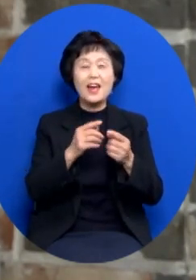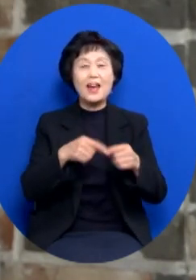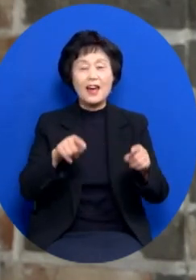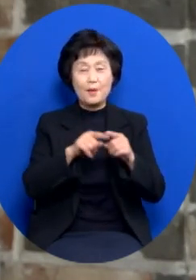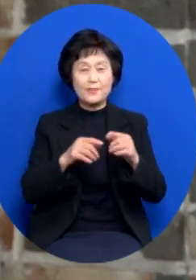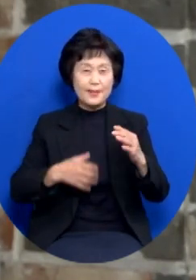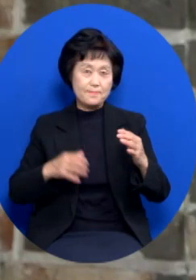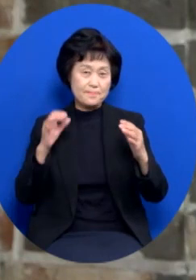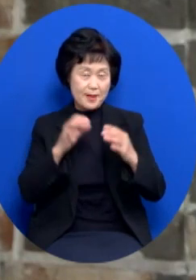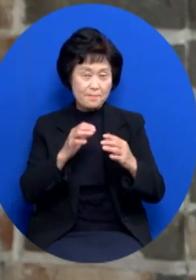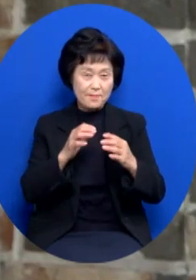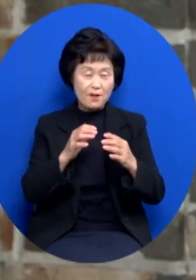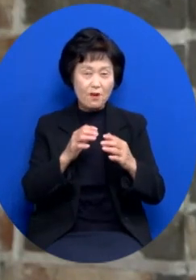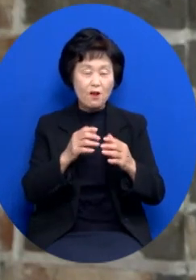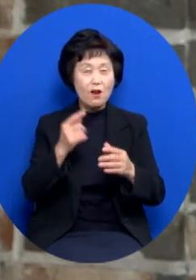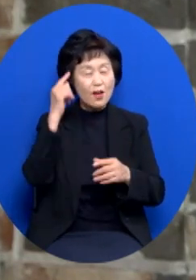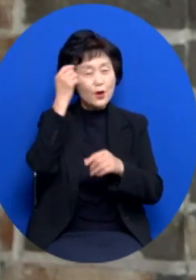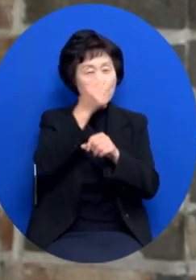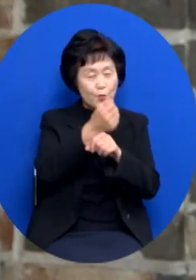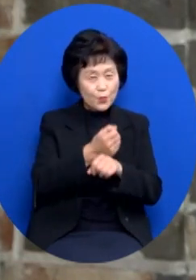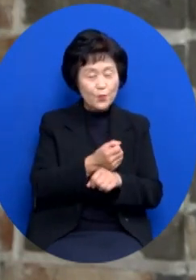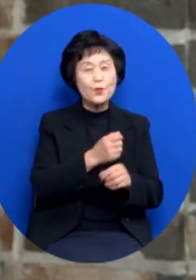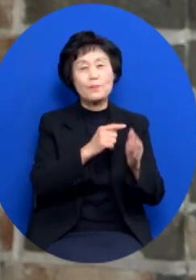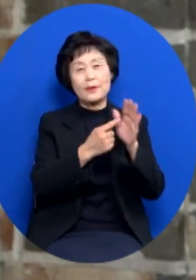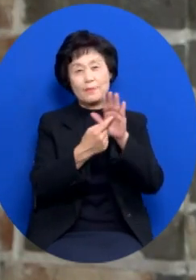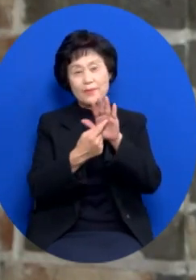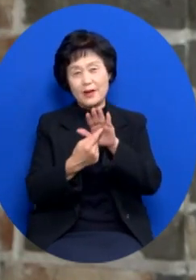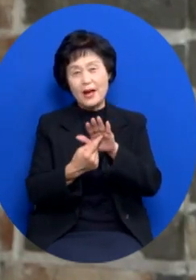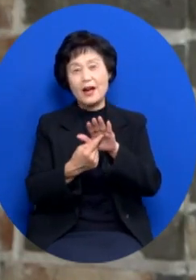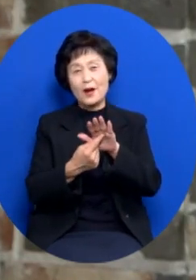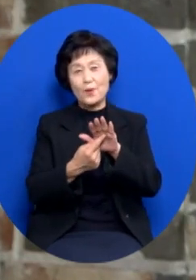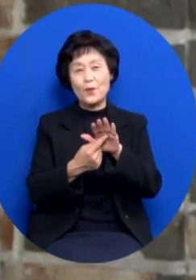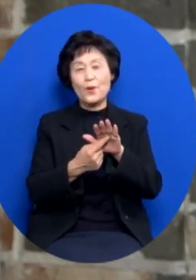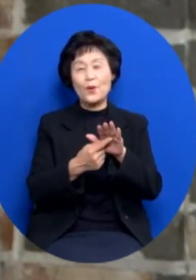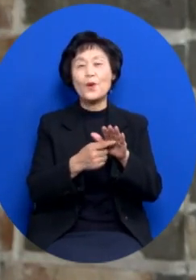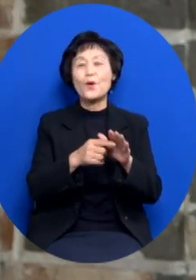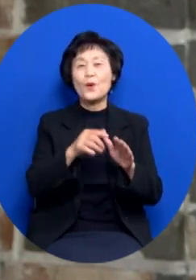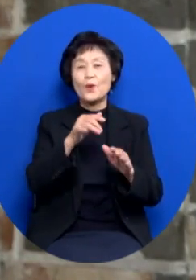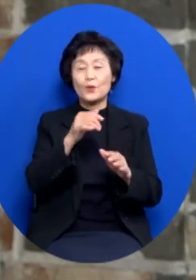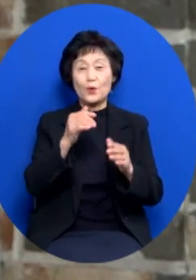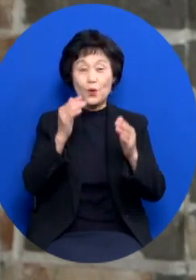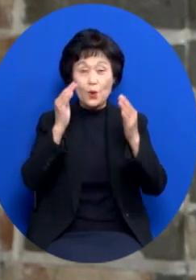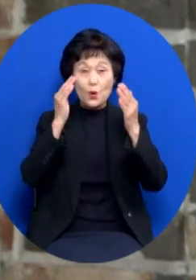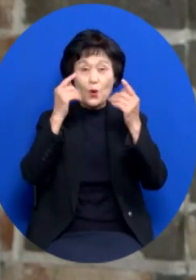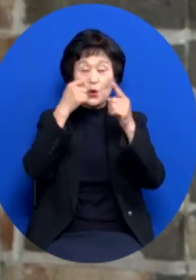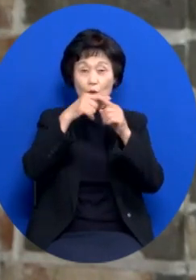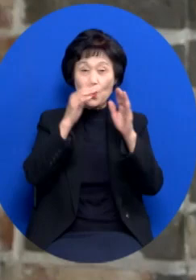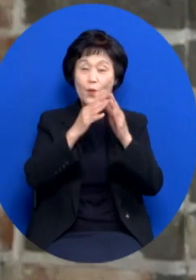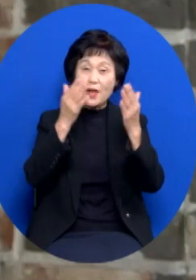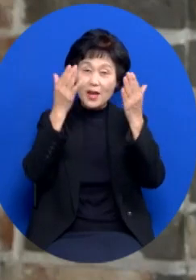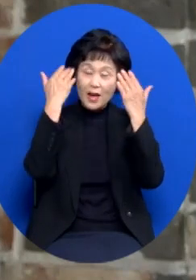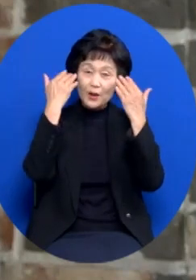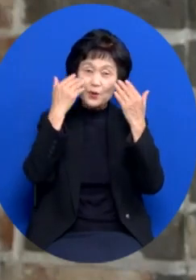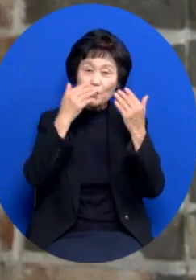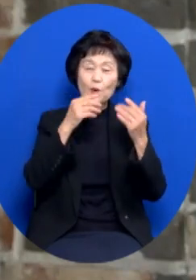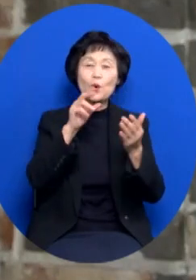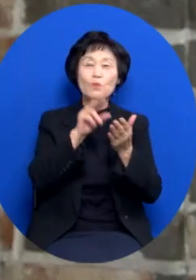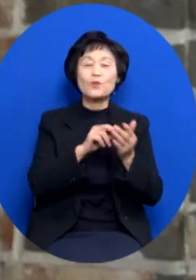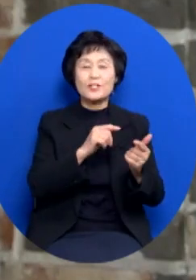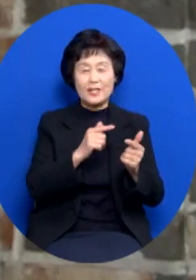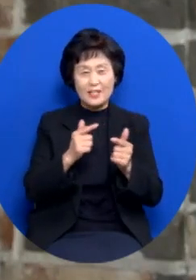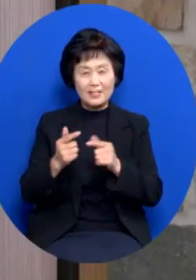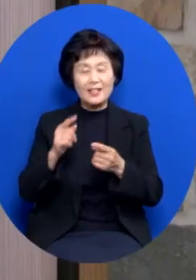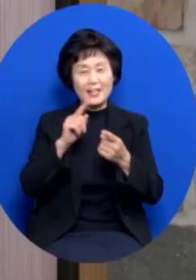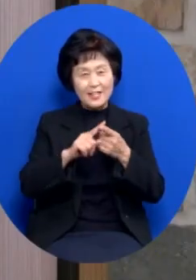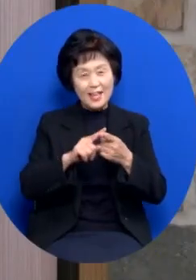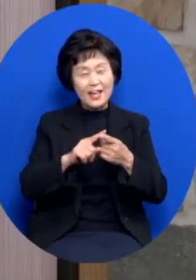같이 연구도 하고 발표도 하고 지금 그 고신대 교육학 교수님들한테 프로젝트를 줘서 하기도 그런 움직임이